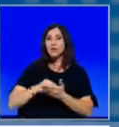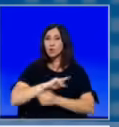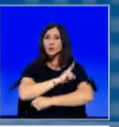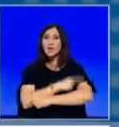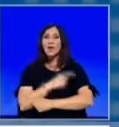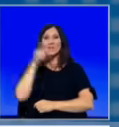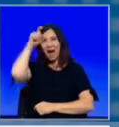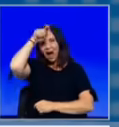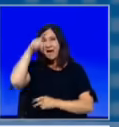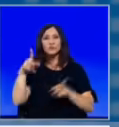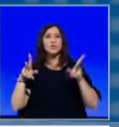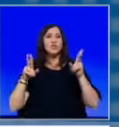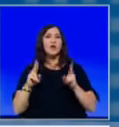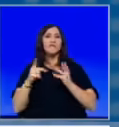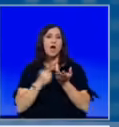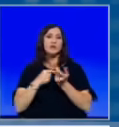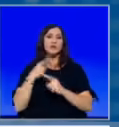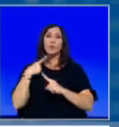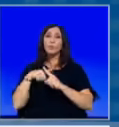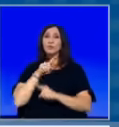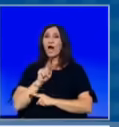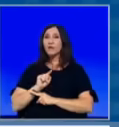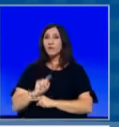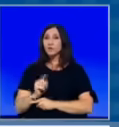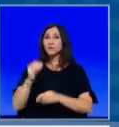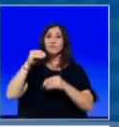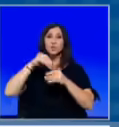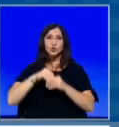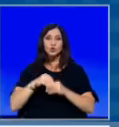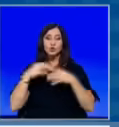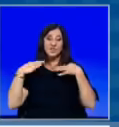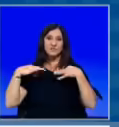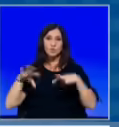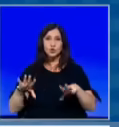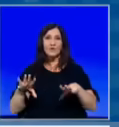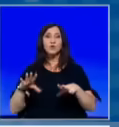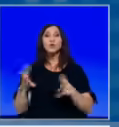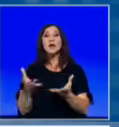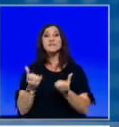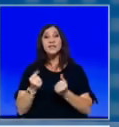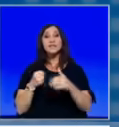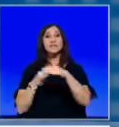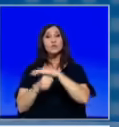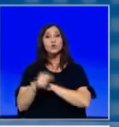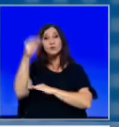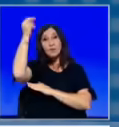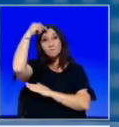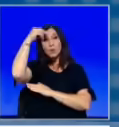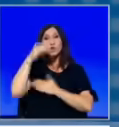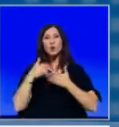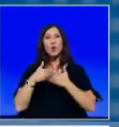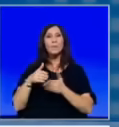на Кайро за разрешаване на редица хуманитарни въпроси, включително за освобождаването на взети за заложници българи от